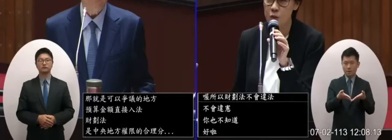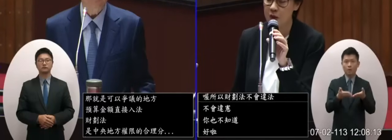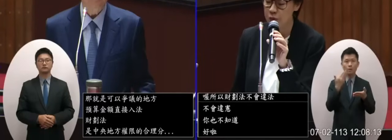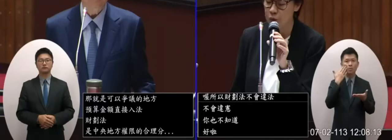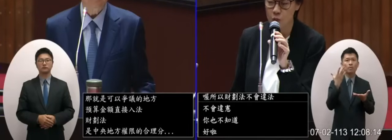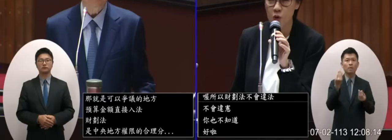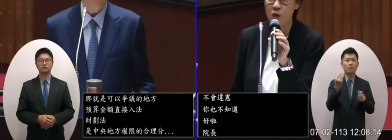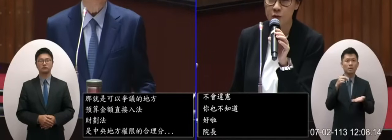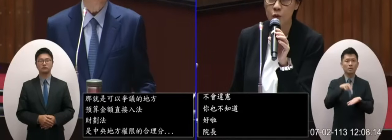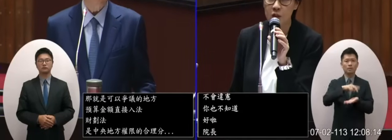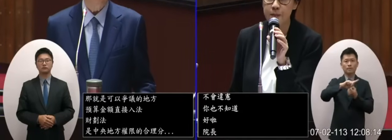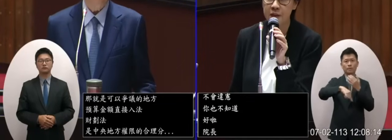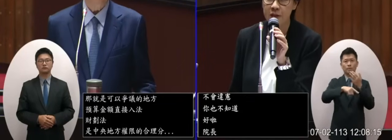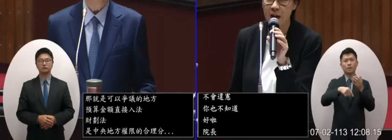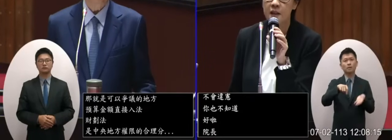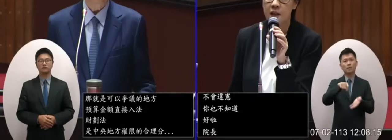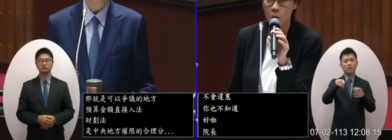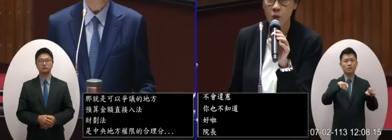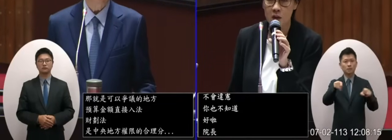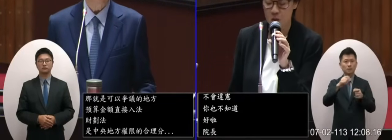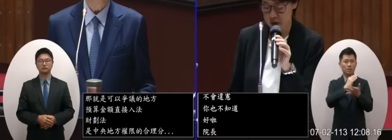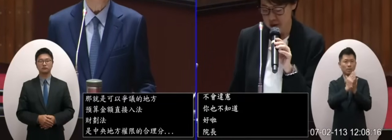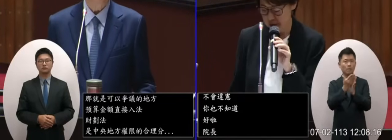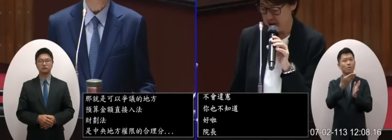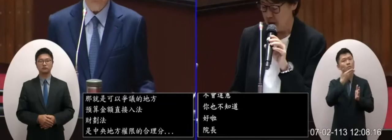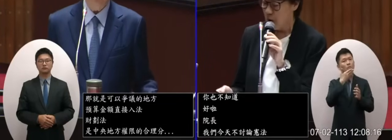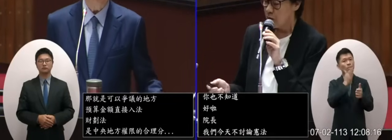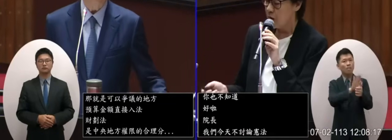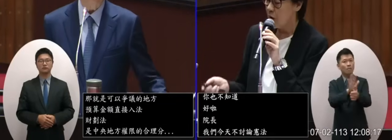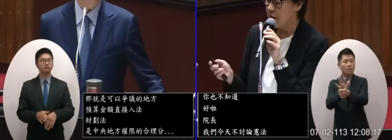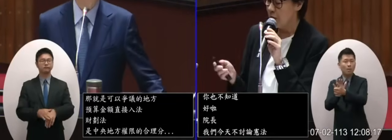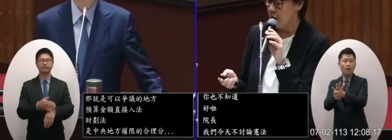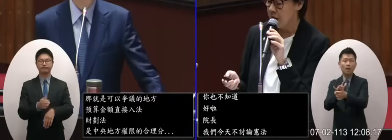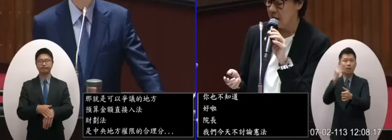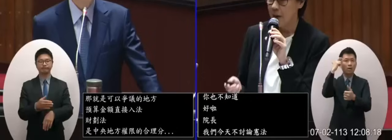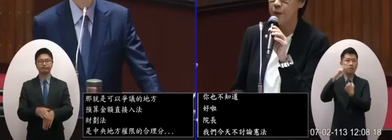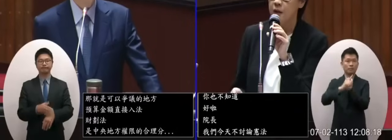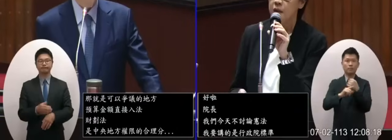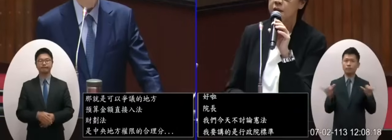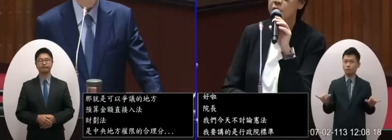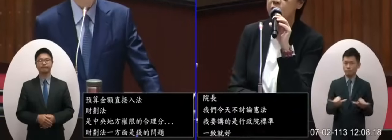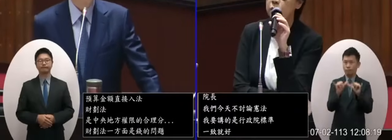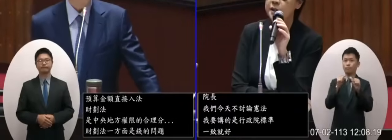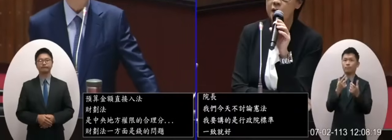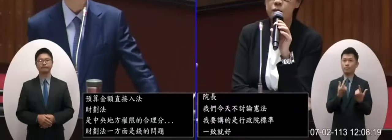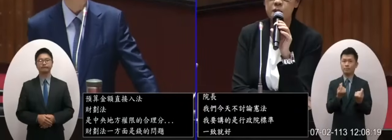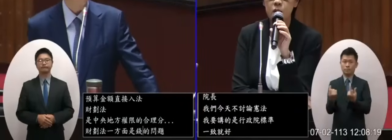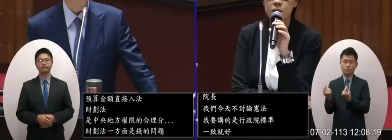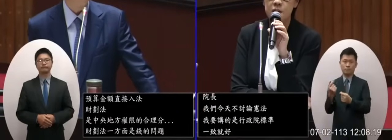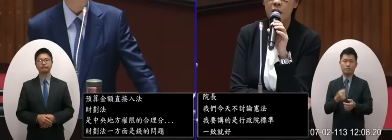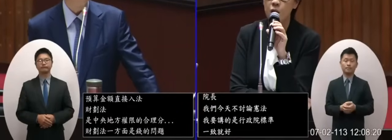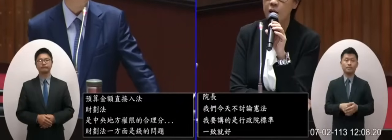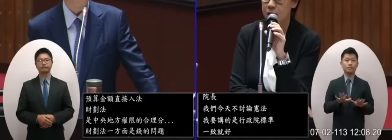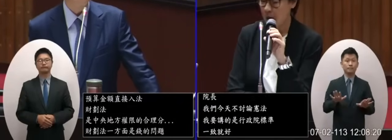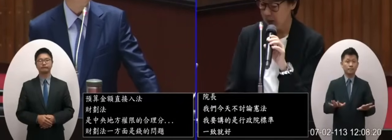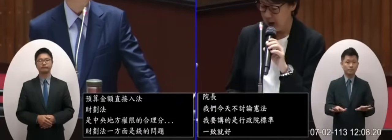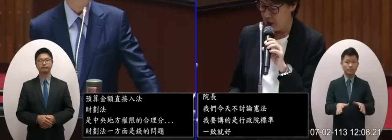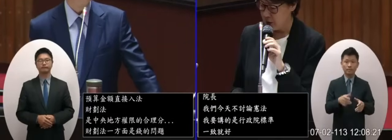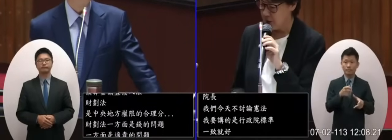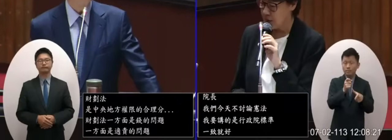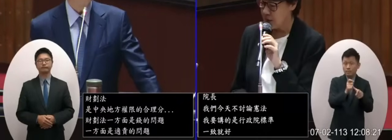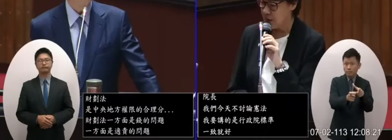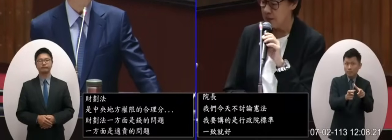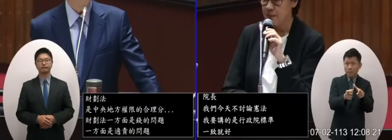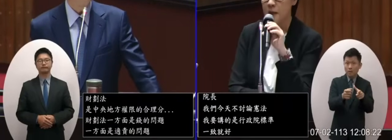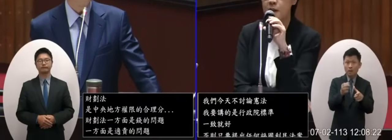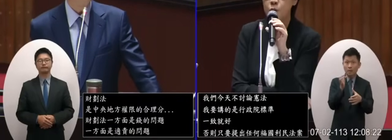法院提出所有的福国利民的法案都可能违宪。 不会这样。 最后我想问一个，到底我们现在融资公司大家有看到了嘛？